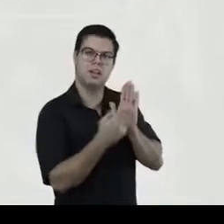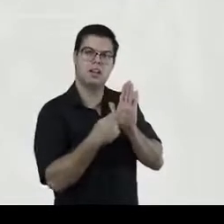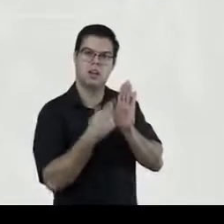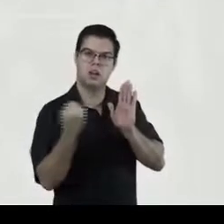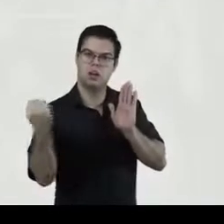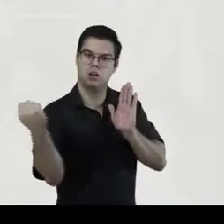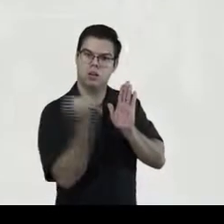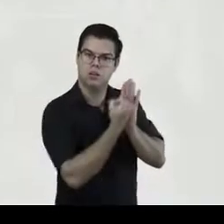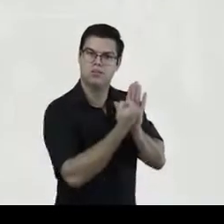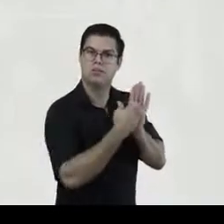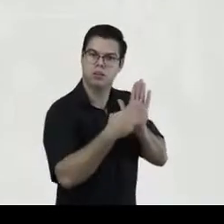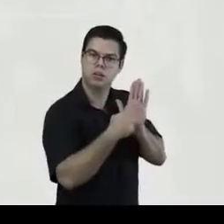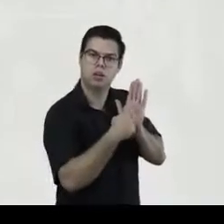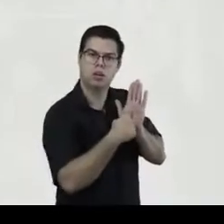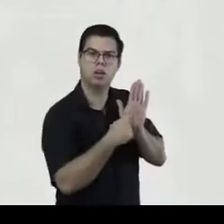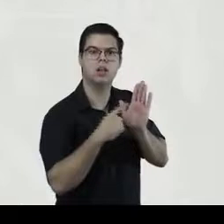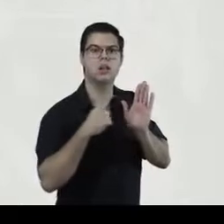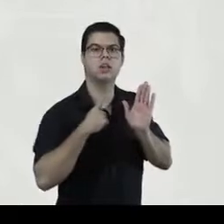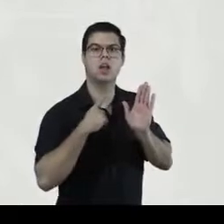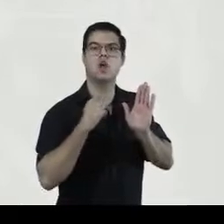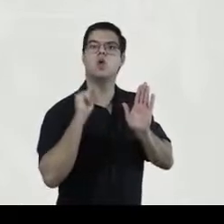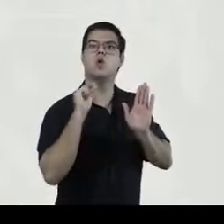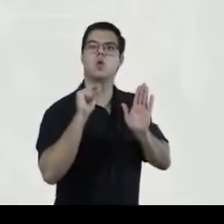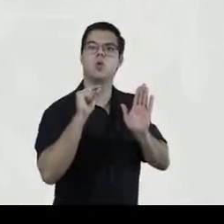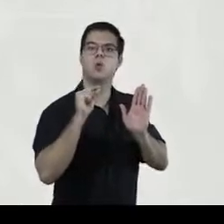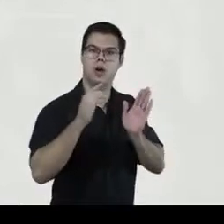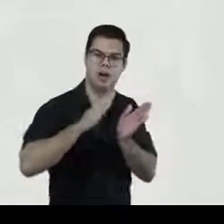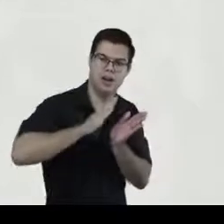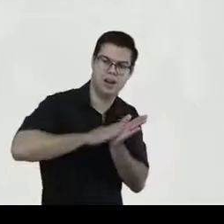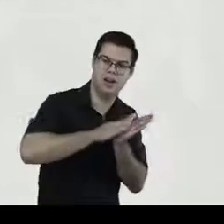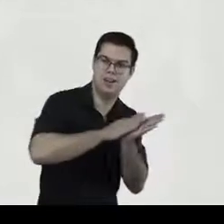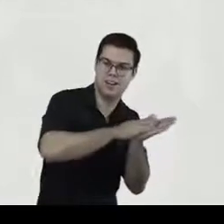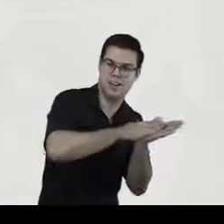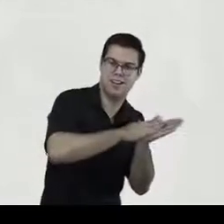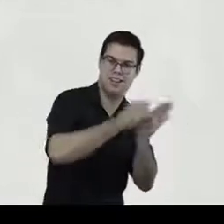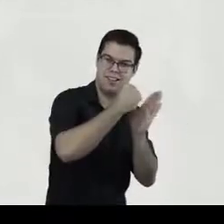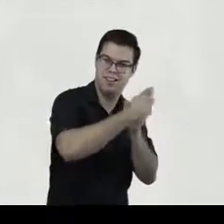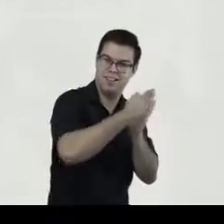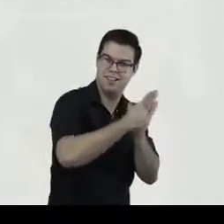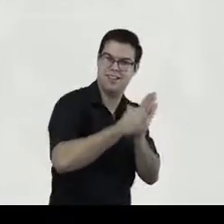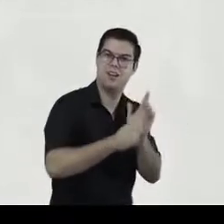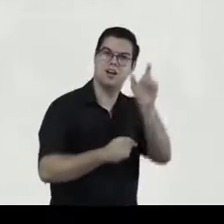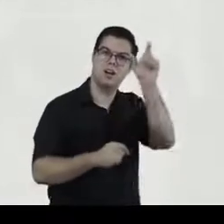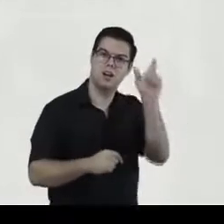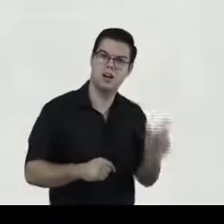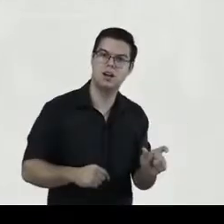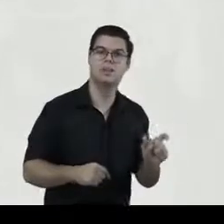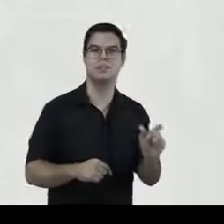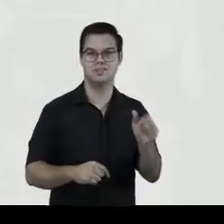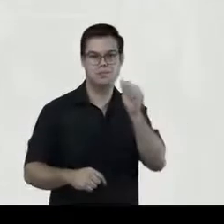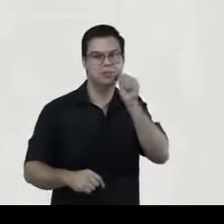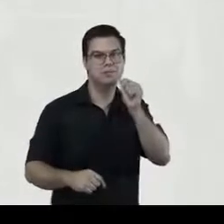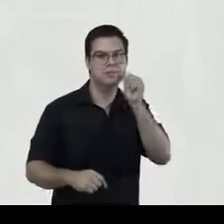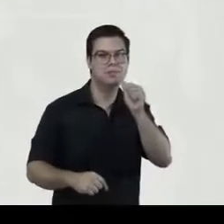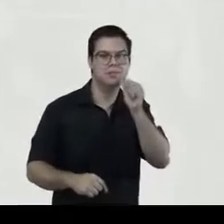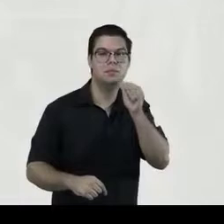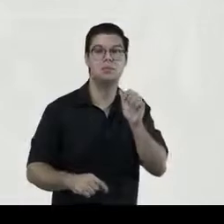à MCDBL, la Mademoiselle Clémence de Bourges lyonnaise, un petit ornement et puis cette majuscule blanche